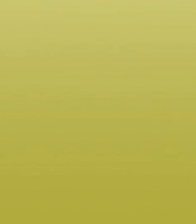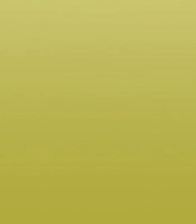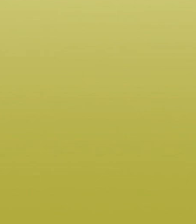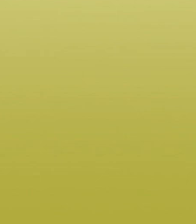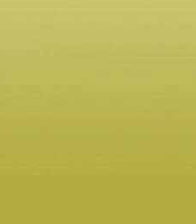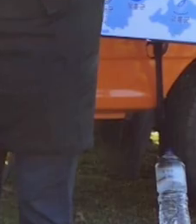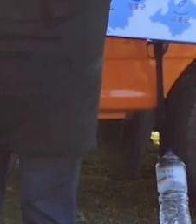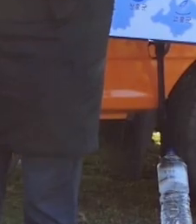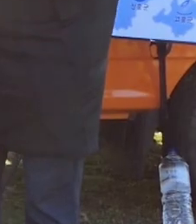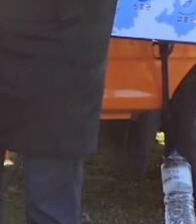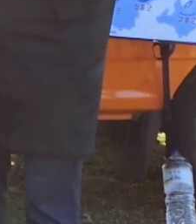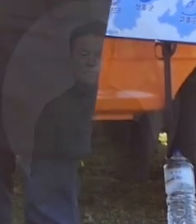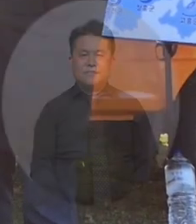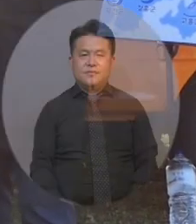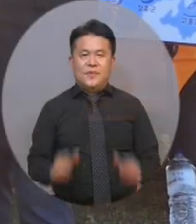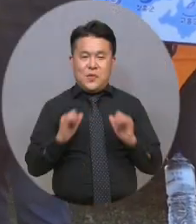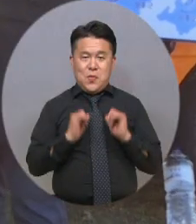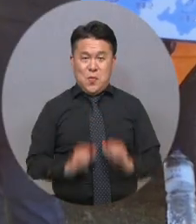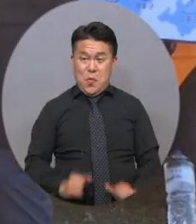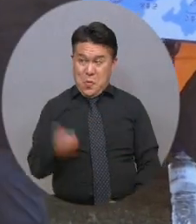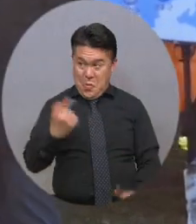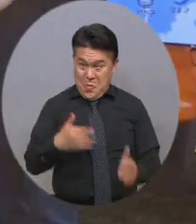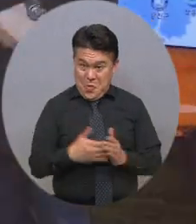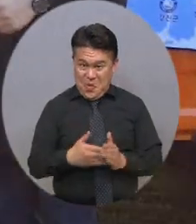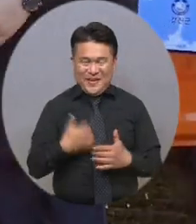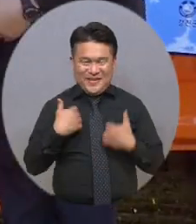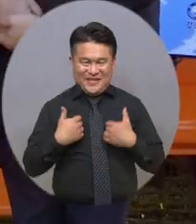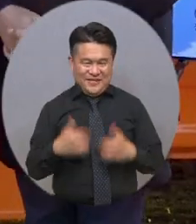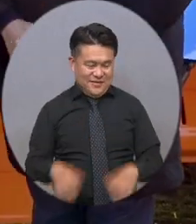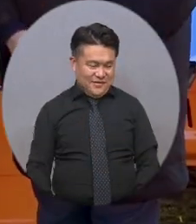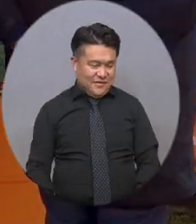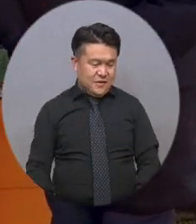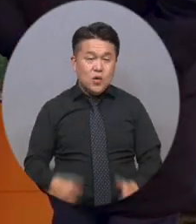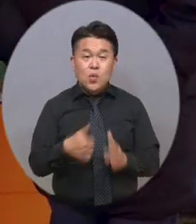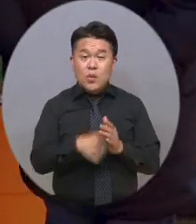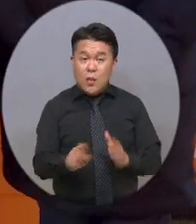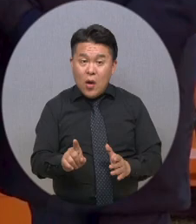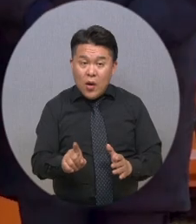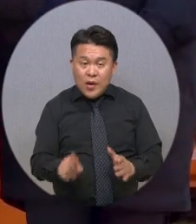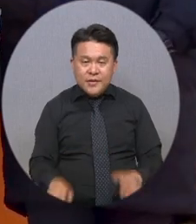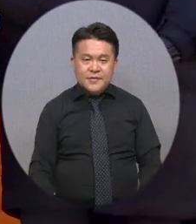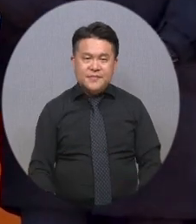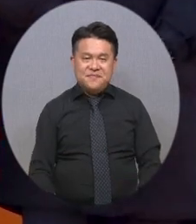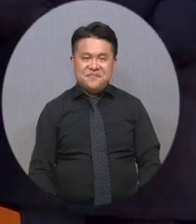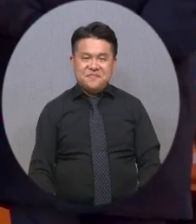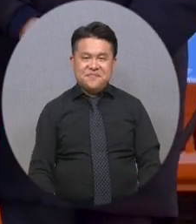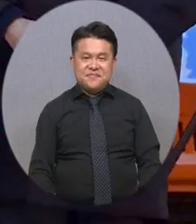오, 양복 입고 나오셨네. 네, 오. 반갑습니다. 네. 자, 어떤 물건?